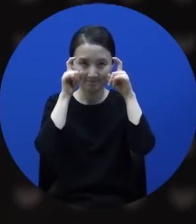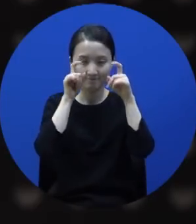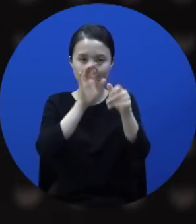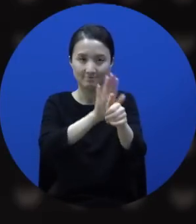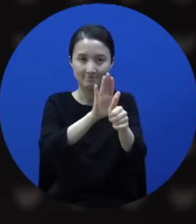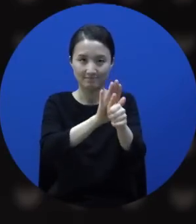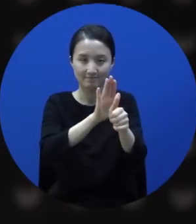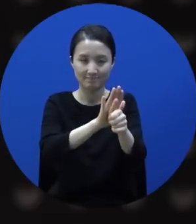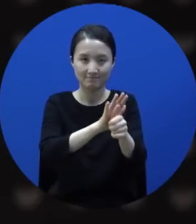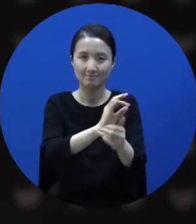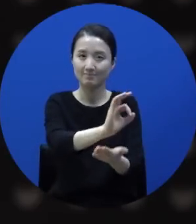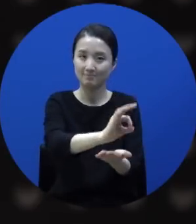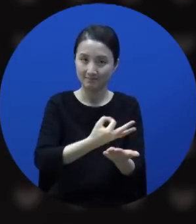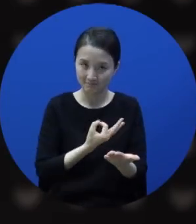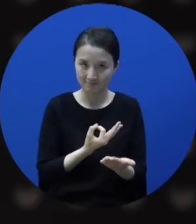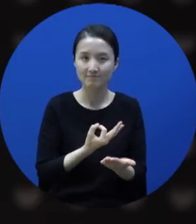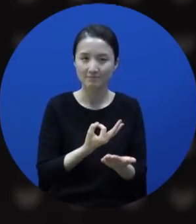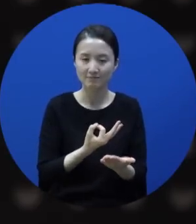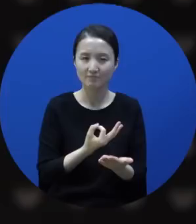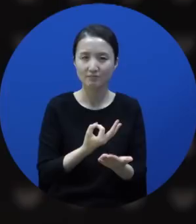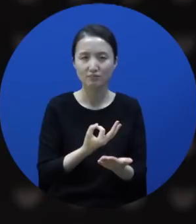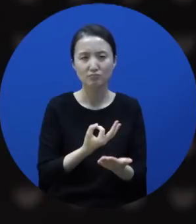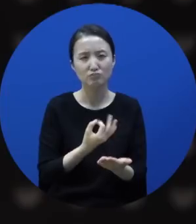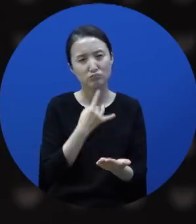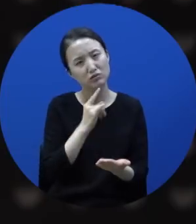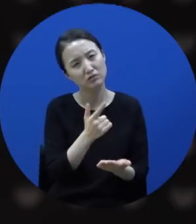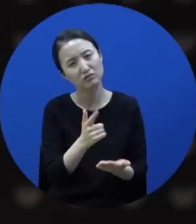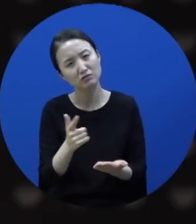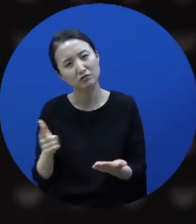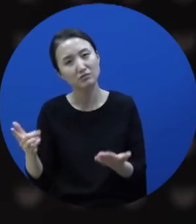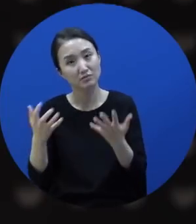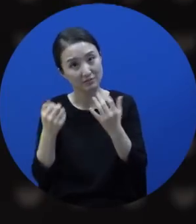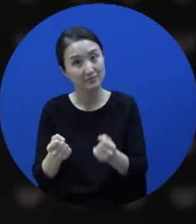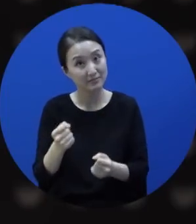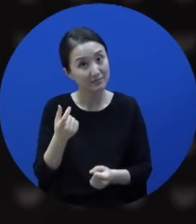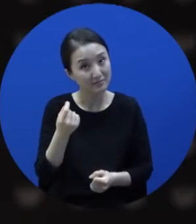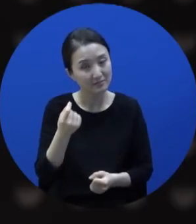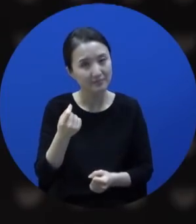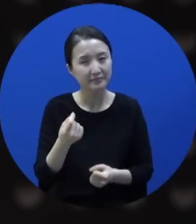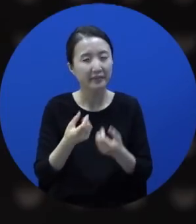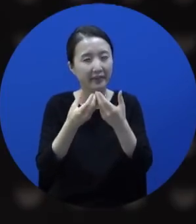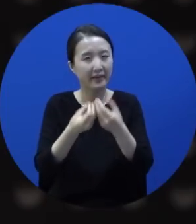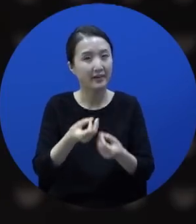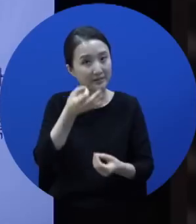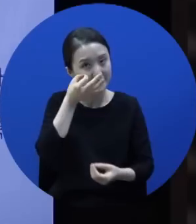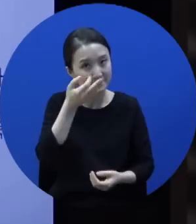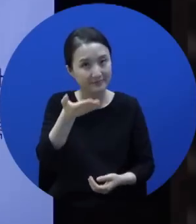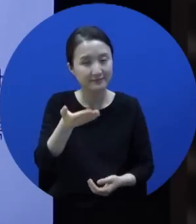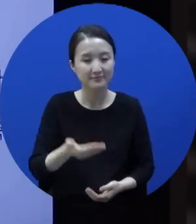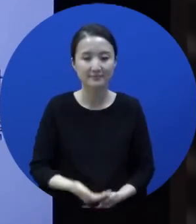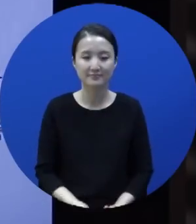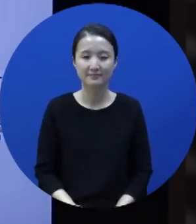사진 찍어주고 돈을 받는다거나 뭐 여러 가지 있겠죠. 제가 한번 사례를 보여드릴게요.